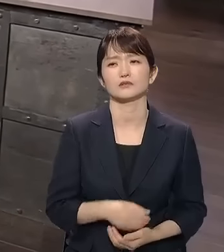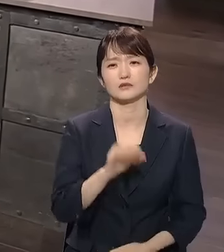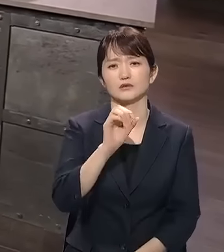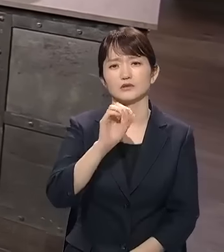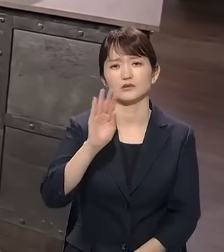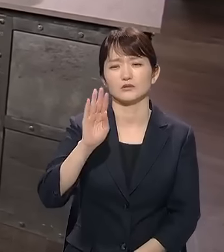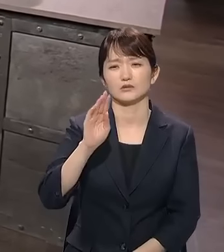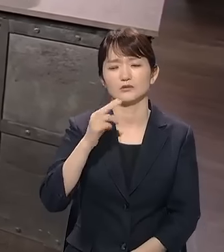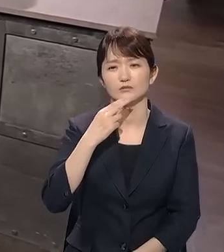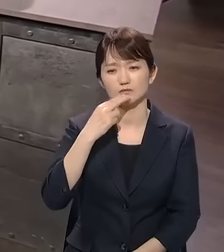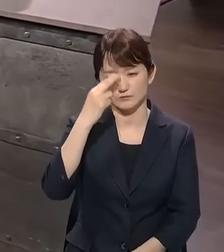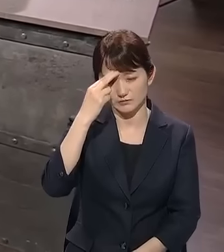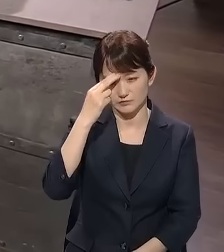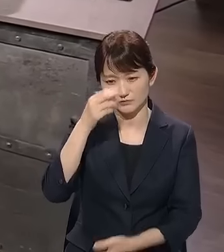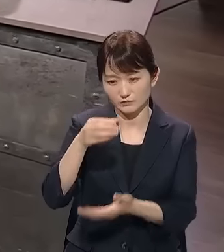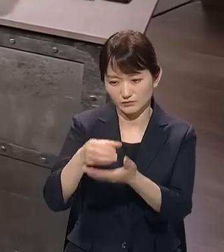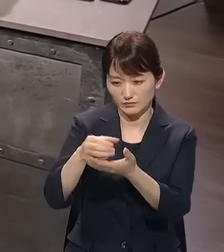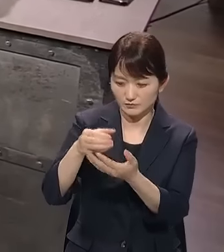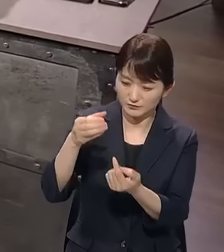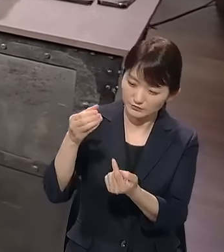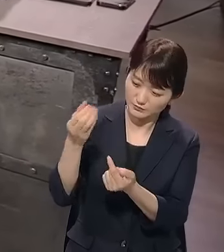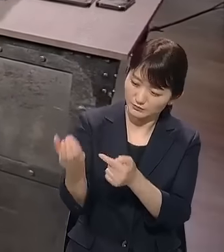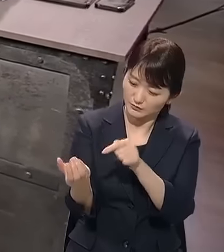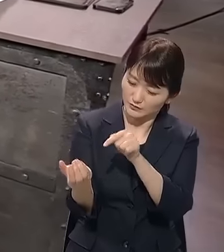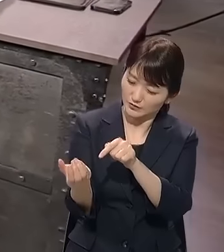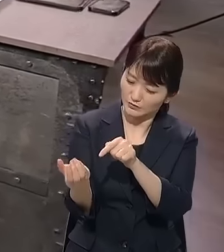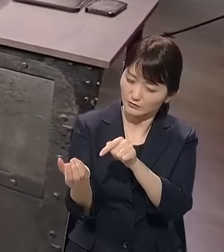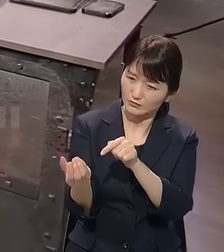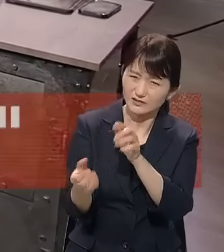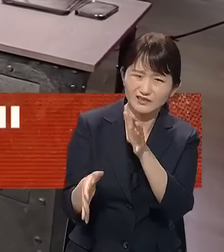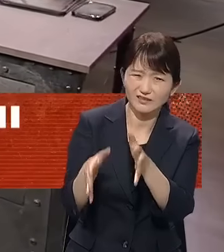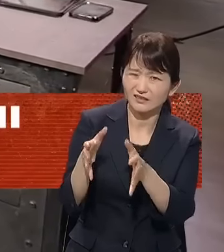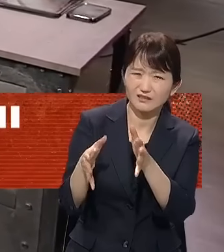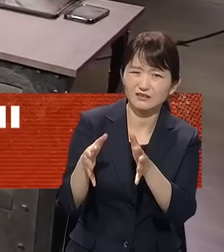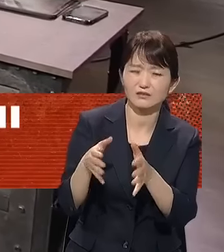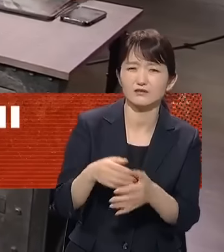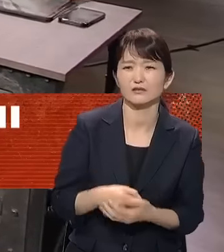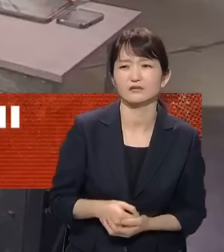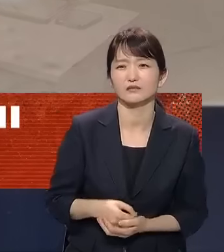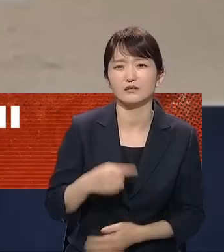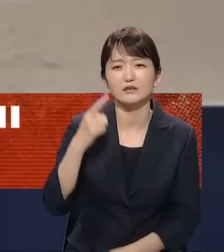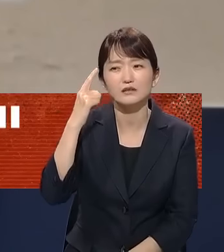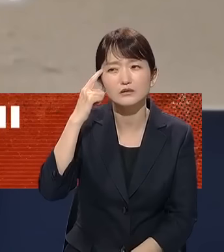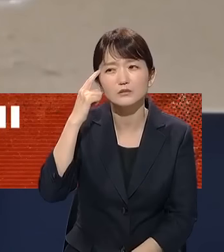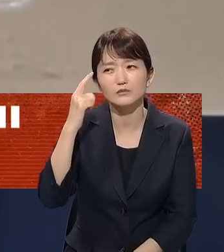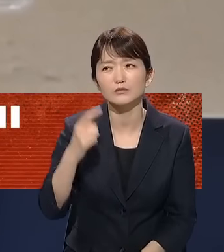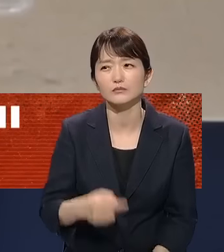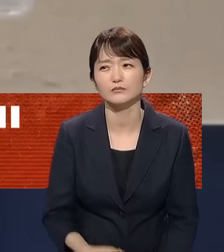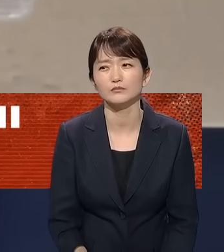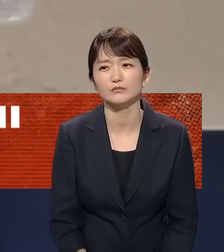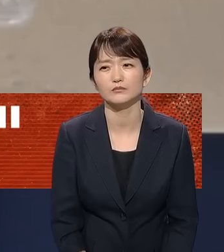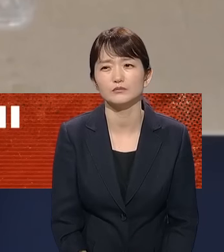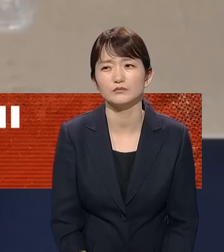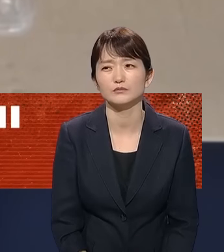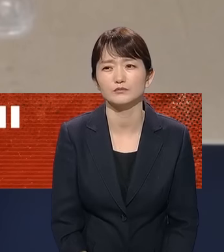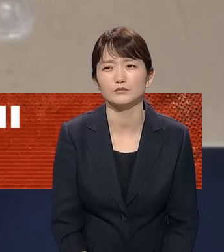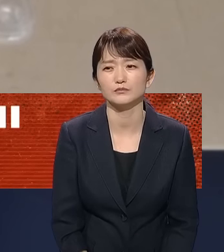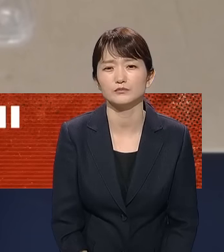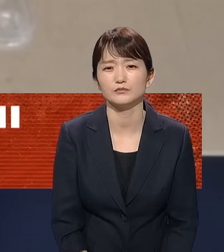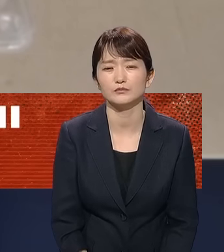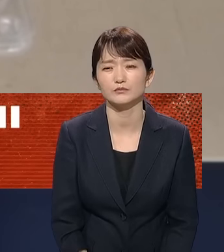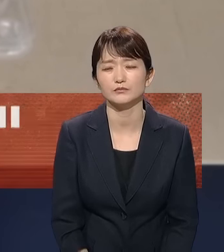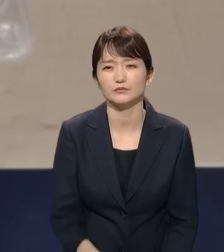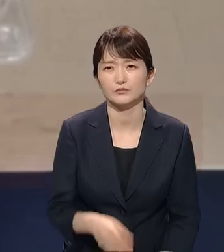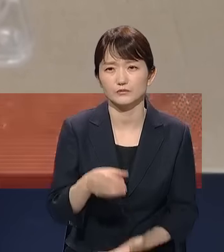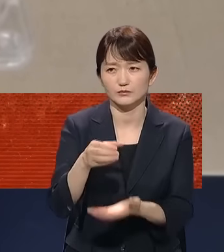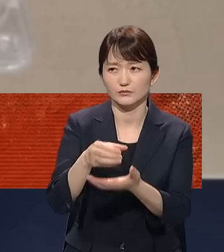페트병 아까 그 밑동 보셨잖아요 뭔가 어설픕니다 아이 허술하지 그게 왜 그렇게 허술하게 보이냐 보였냐 men 저